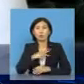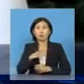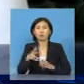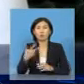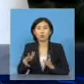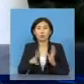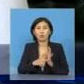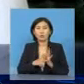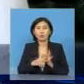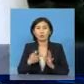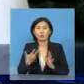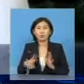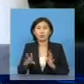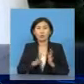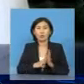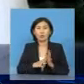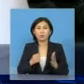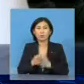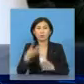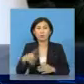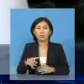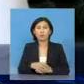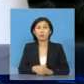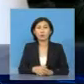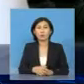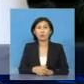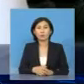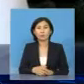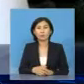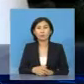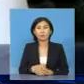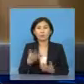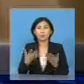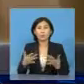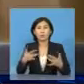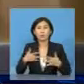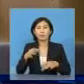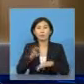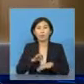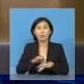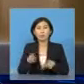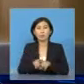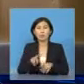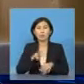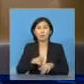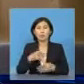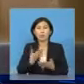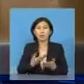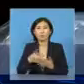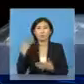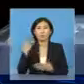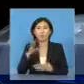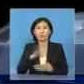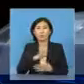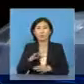свыше 38, да, так, боли в грудной клетке, кашель, одышка. Также врачи рекомендуют актюбинцам